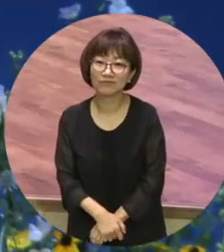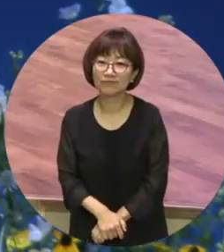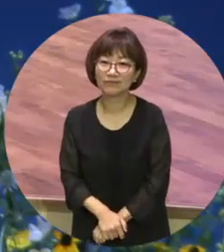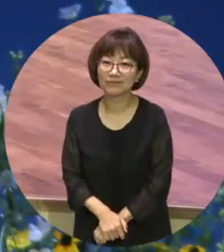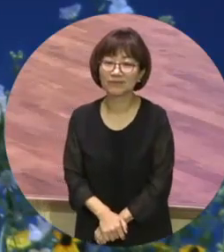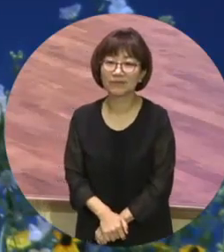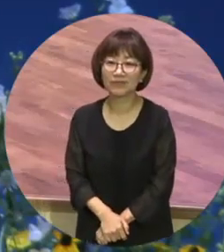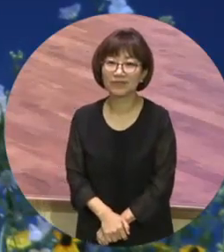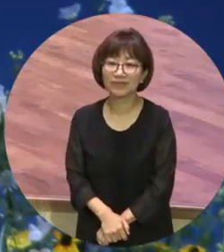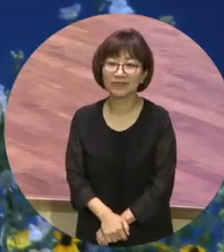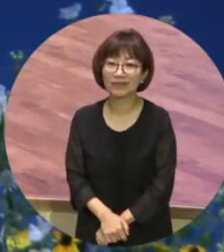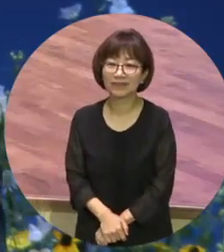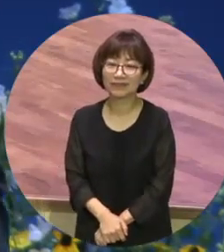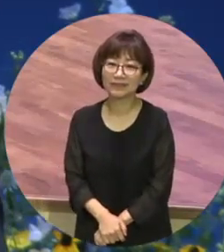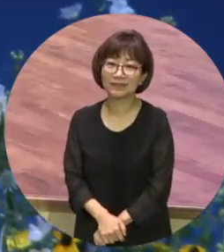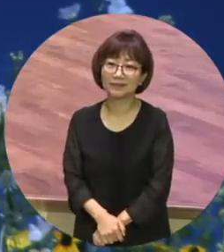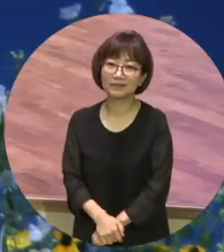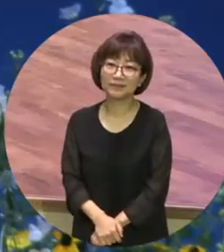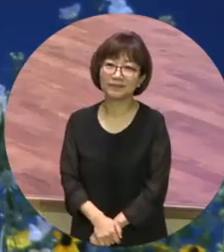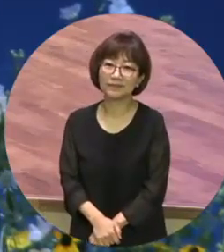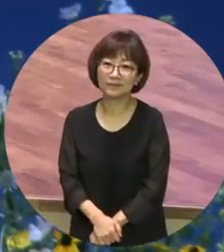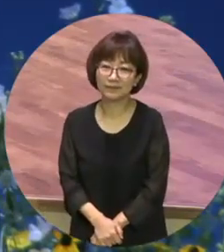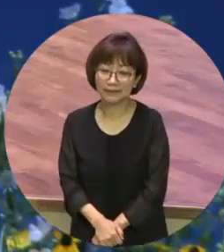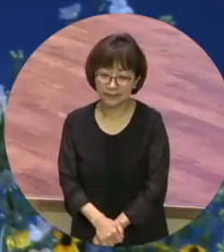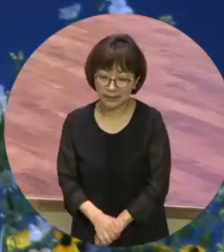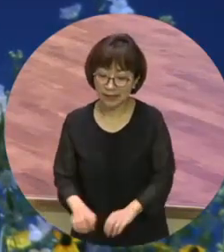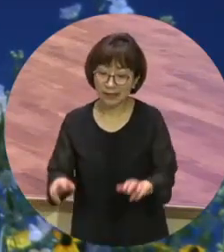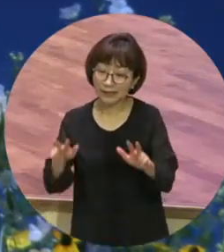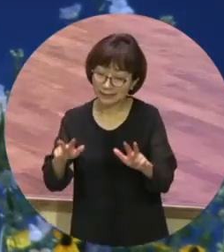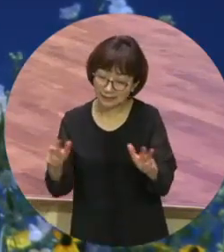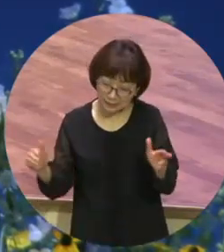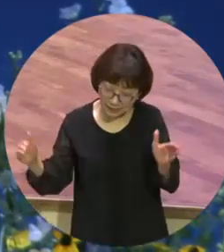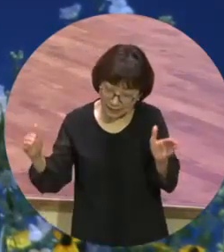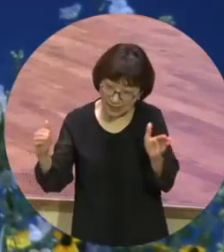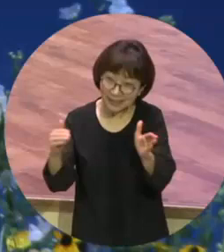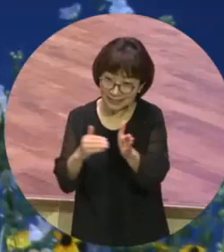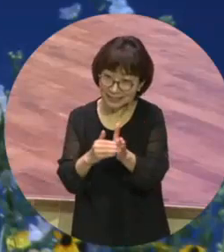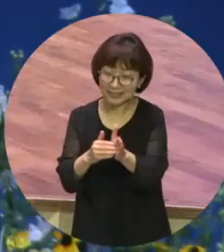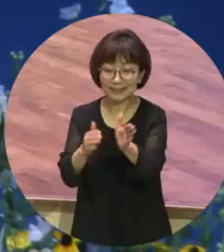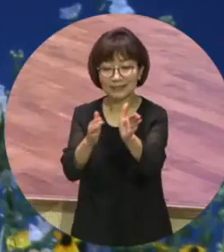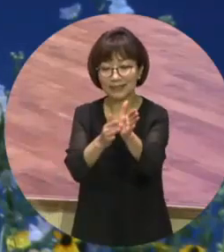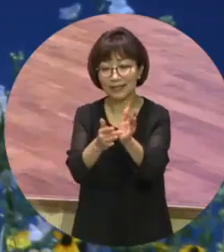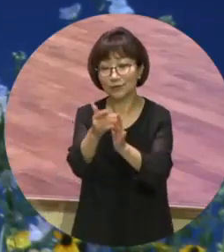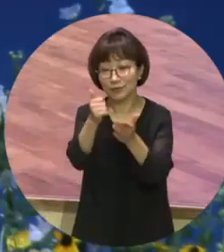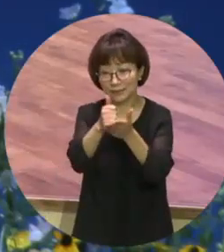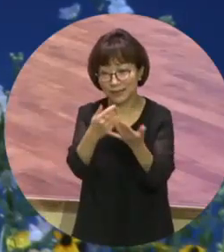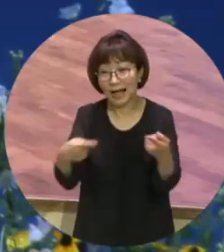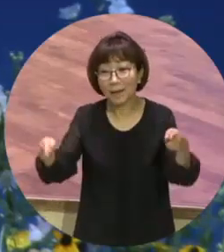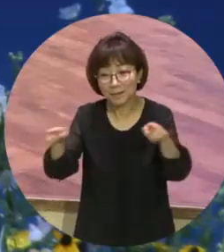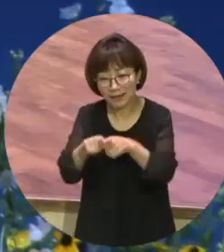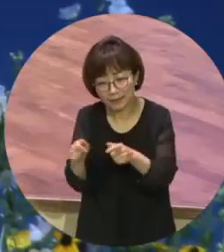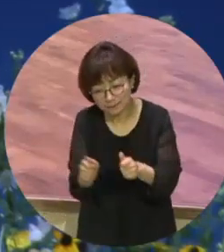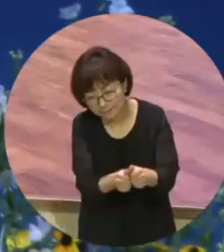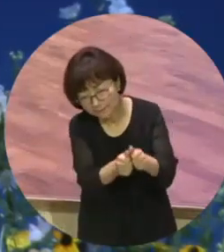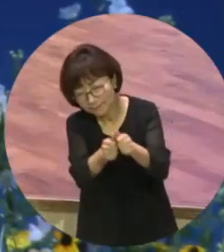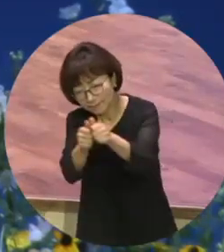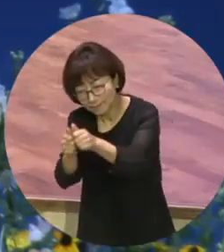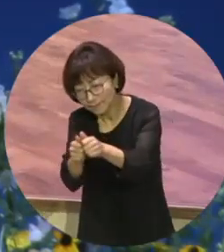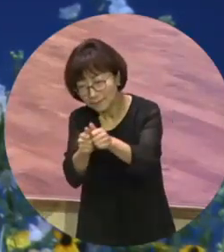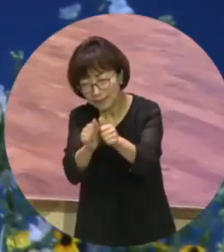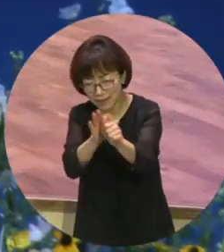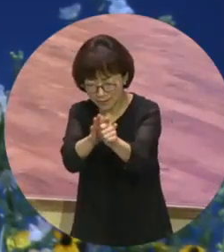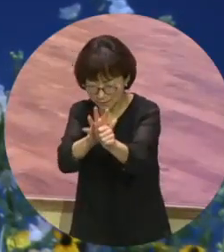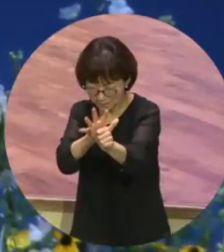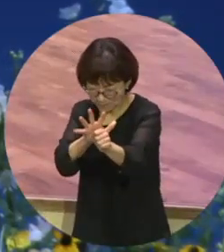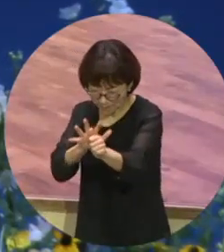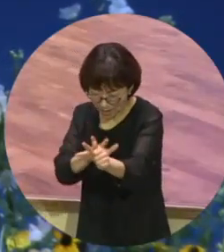지금까지 예수님과 함께 다니면서 예수님이 인간으로서 행할 수 없는 많은 표적 행하는 것을